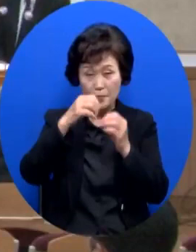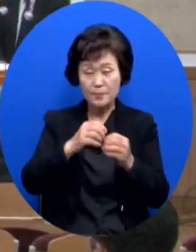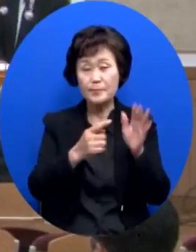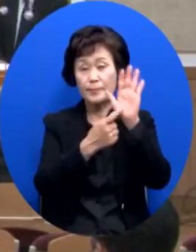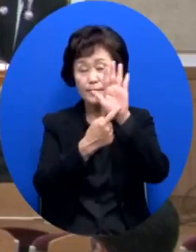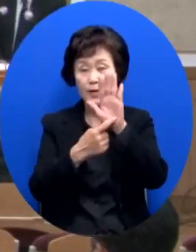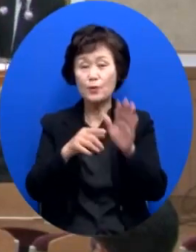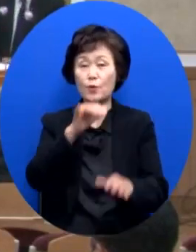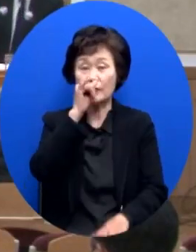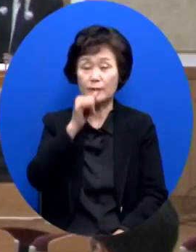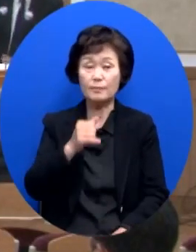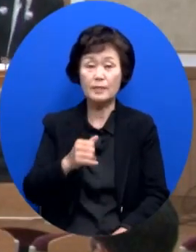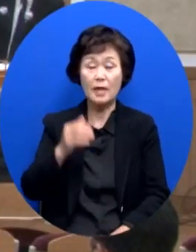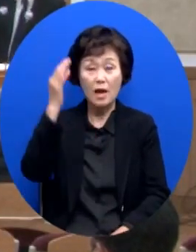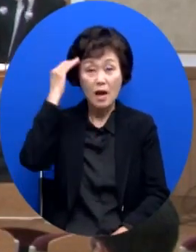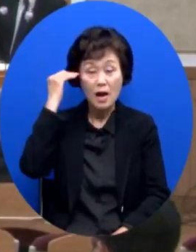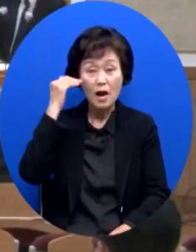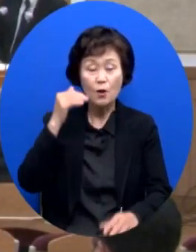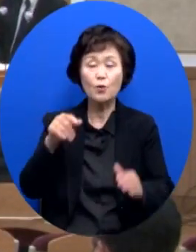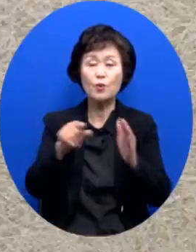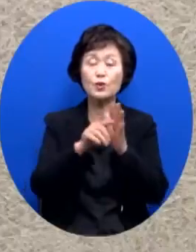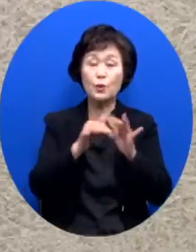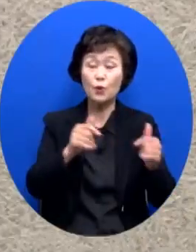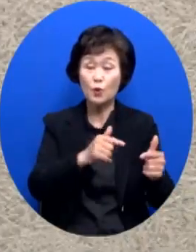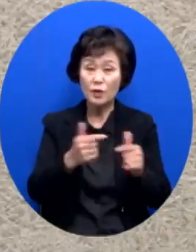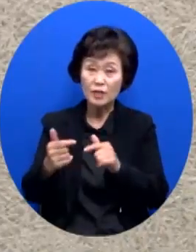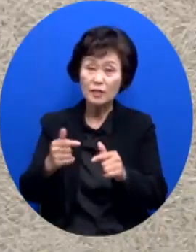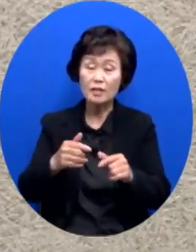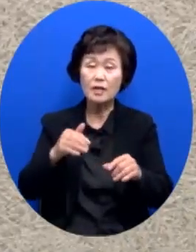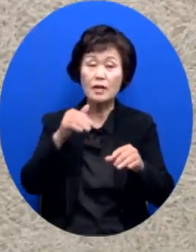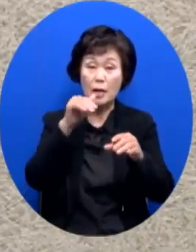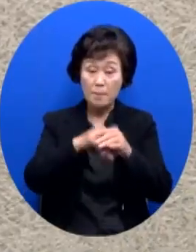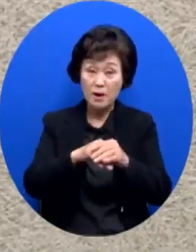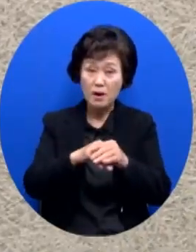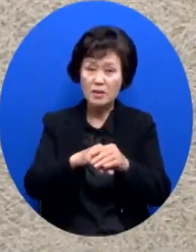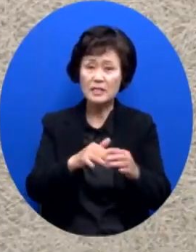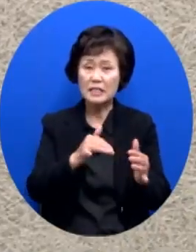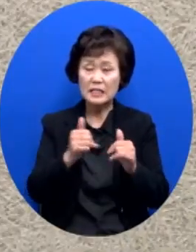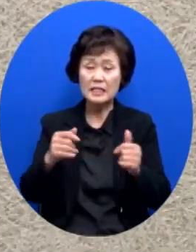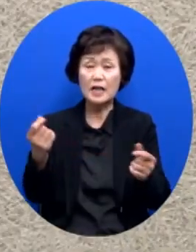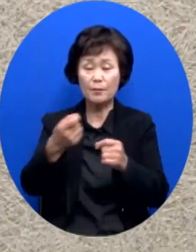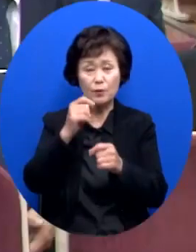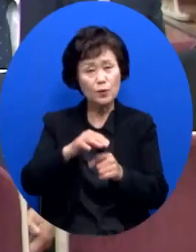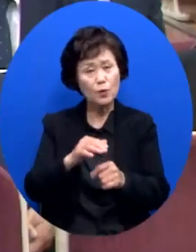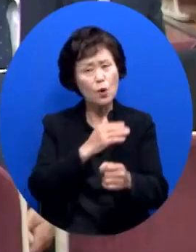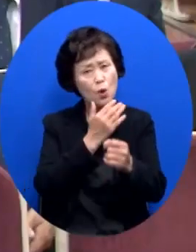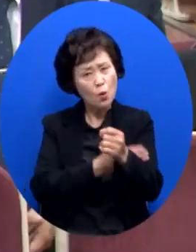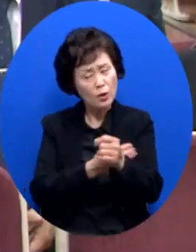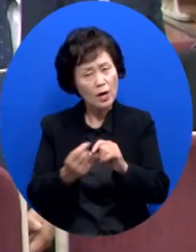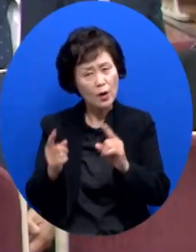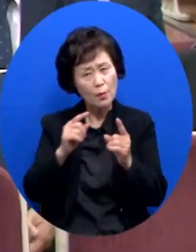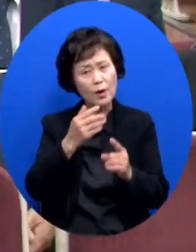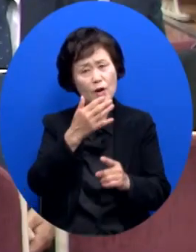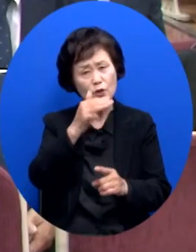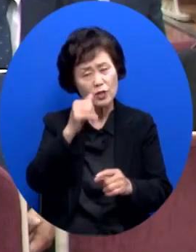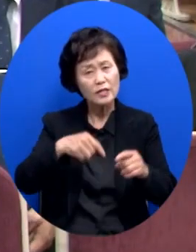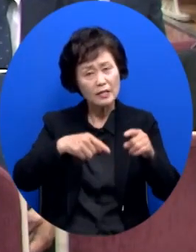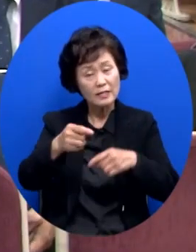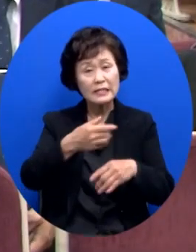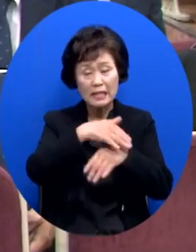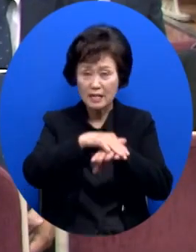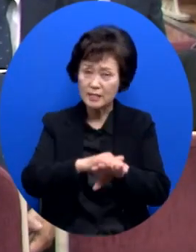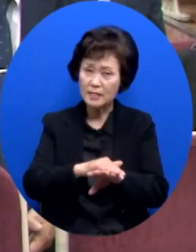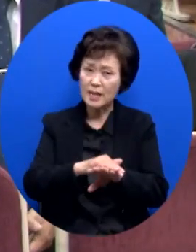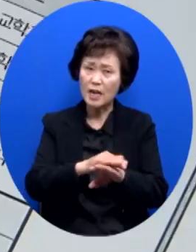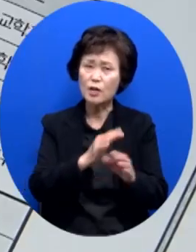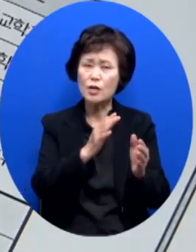한국교회 성도들의 유권자 권리를 기반으로 기독교학교 본연의 교육을 회복할 수 있는 정책을 마련하는 것이